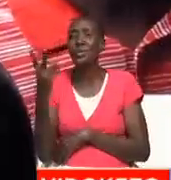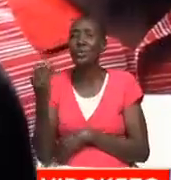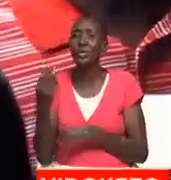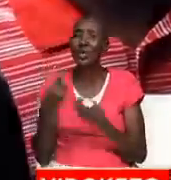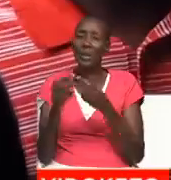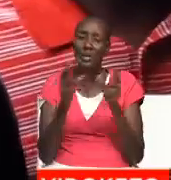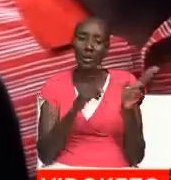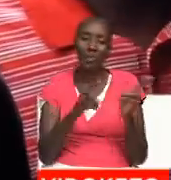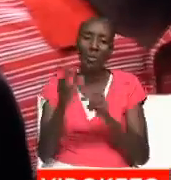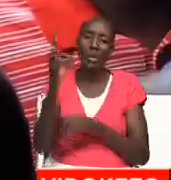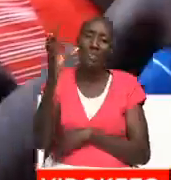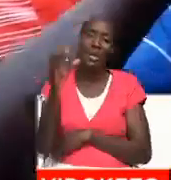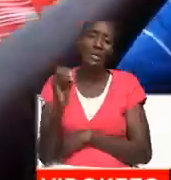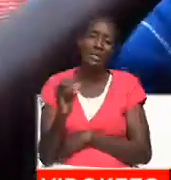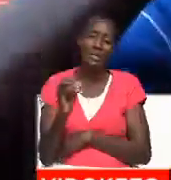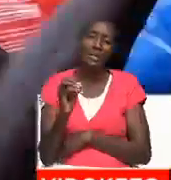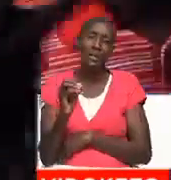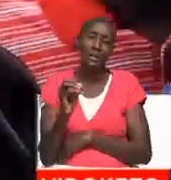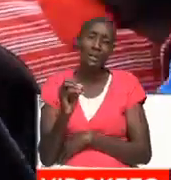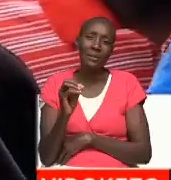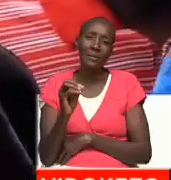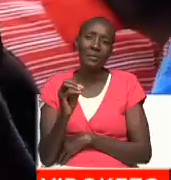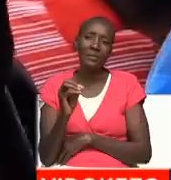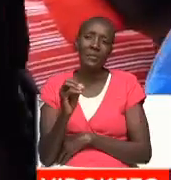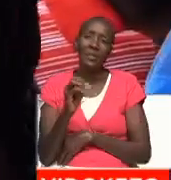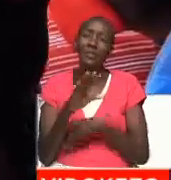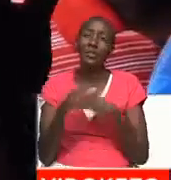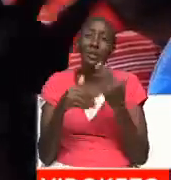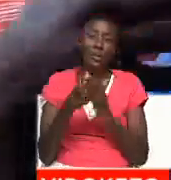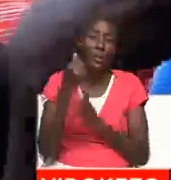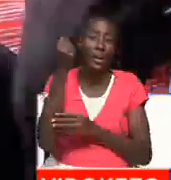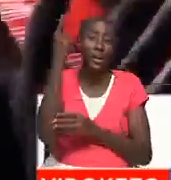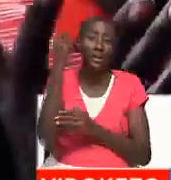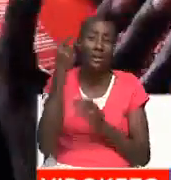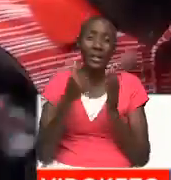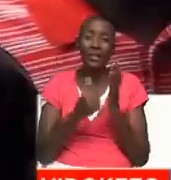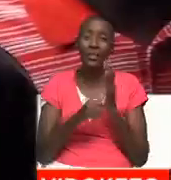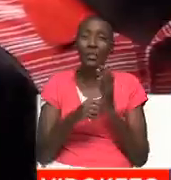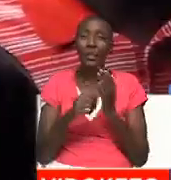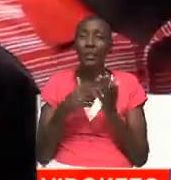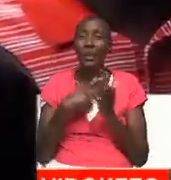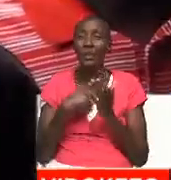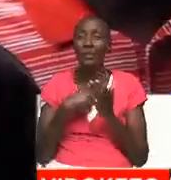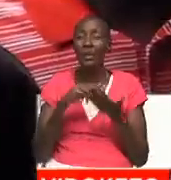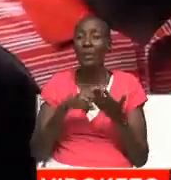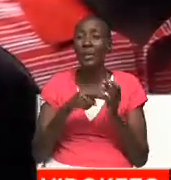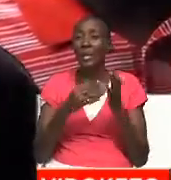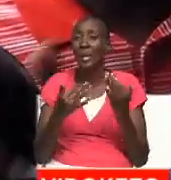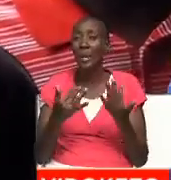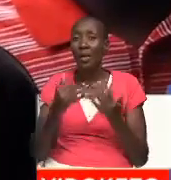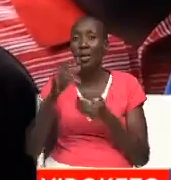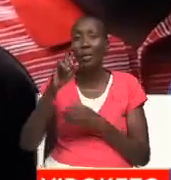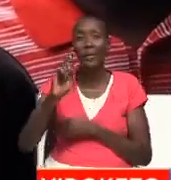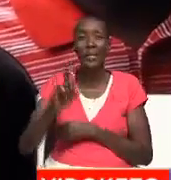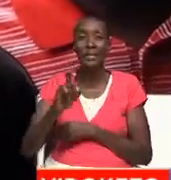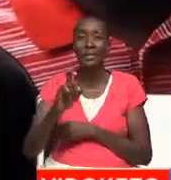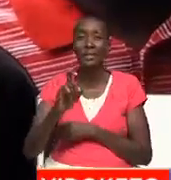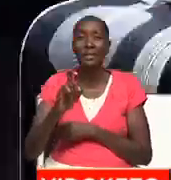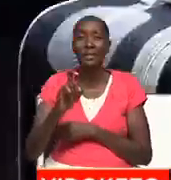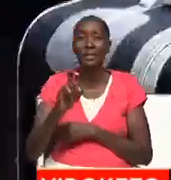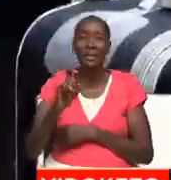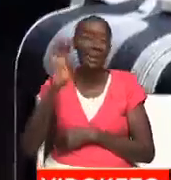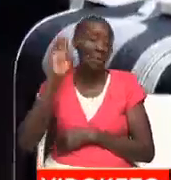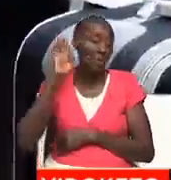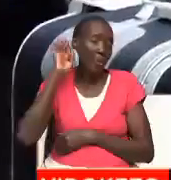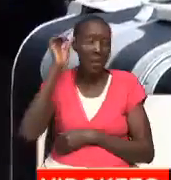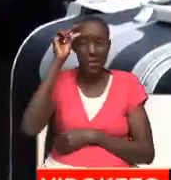kawaida. So wote tunaelewa ile shida iko. Sasa itabidi tufanye venye gavana